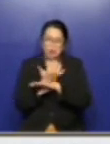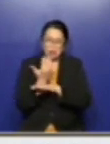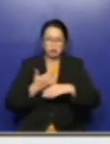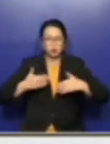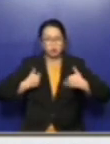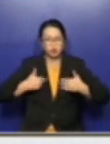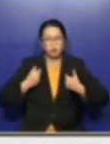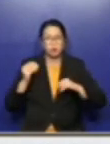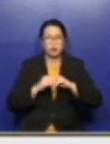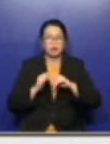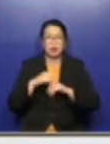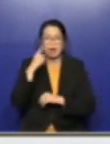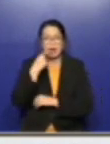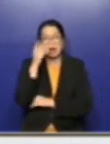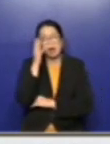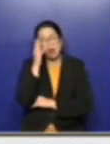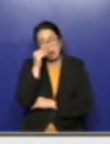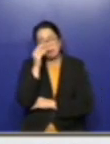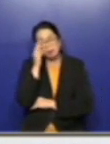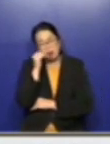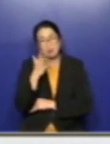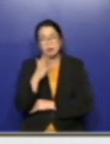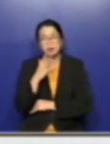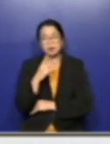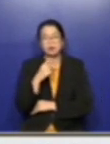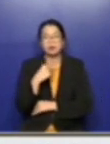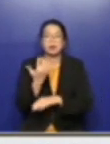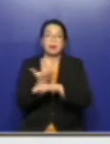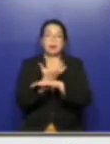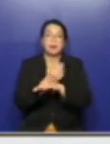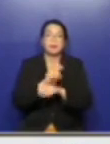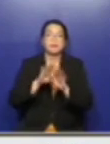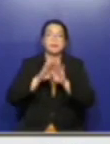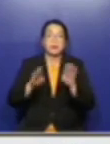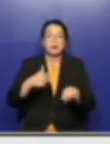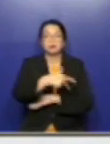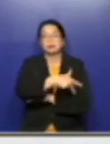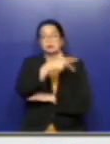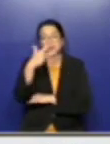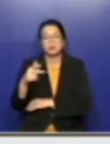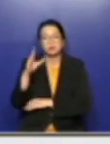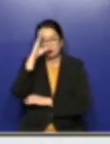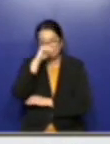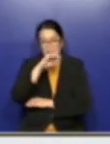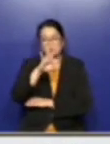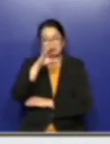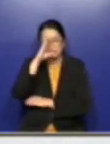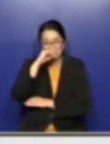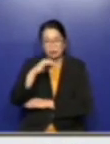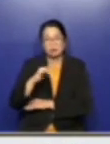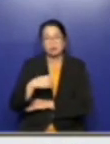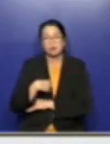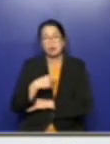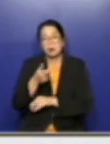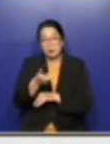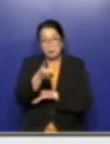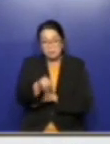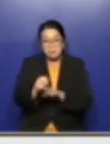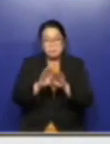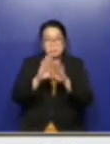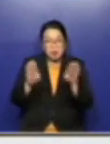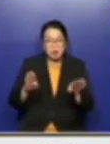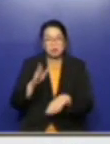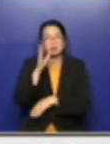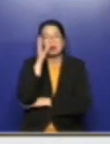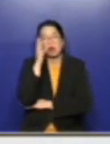ขาบอกว่าใครที่นอนไม่หลับอยากง่วงเนี่ยให้ดูไทย PBS ตอน 3-4 ทุ่มฮะมันชาตอนหลับนี่ผมไม่ได้พูดเ